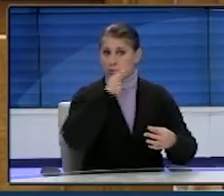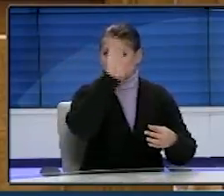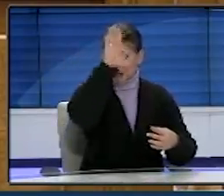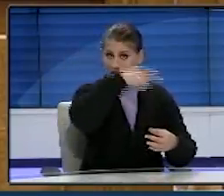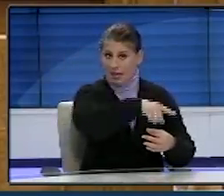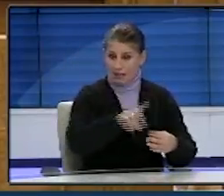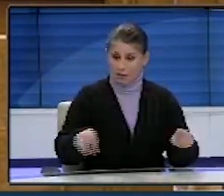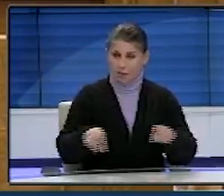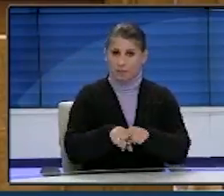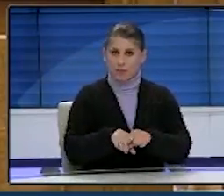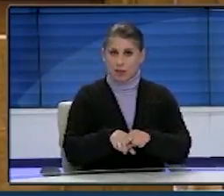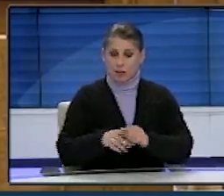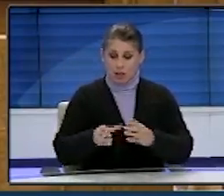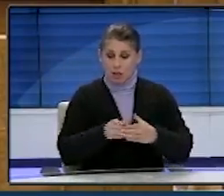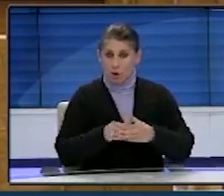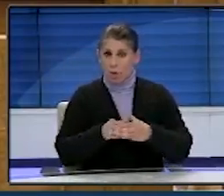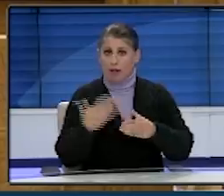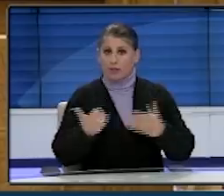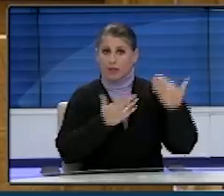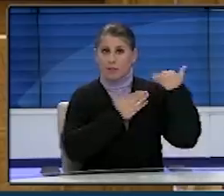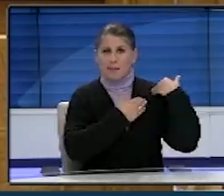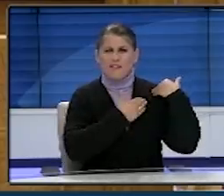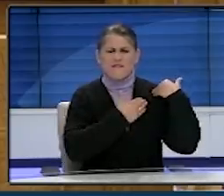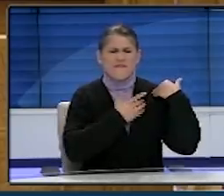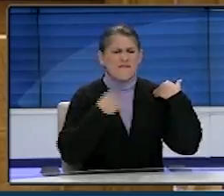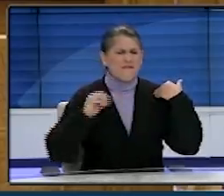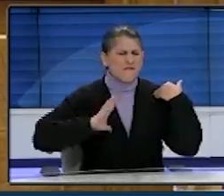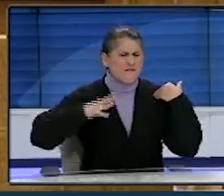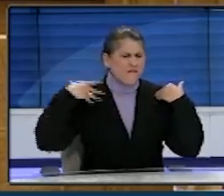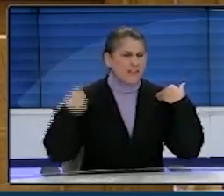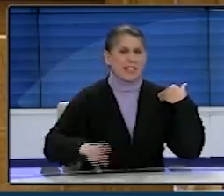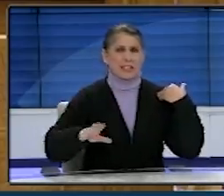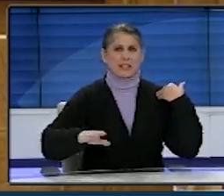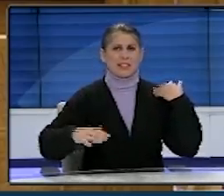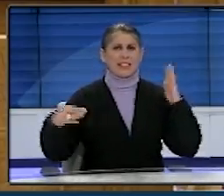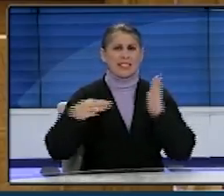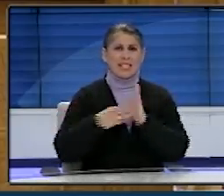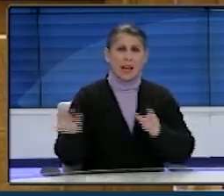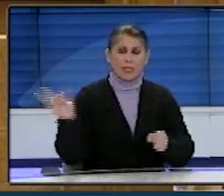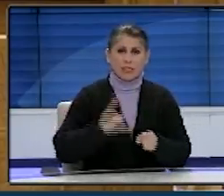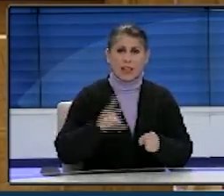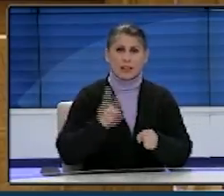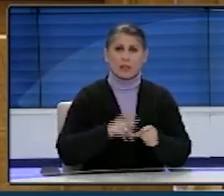χιτλερικούς, οι συμμορίες τους ήταν υπεύθυνες για τις φρικιαστικές διώξεις τους χιλιάδες